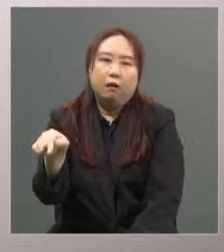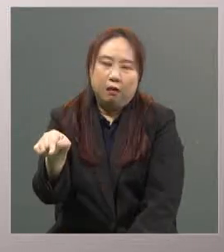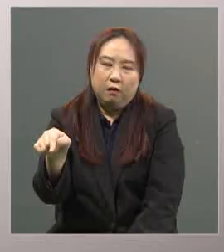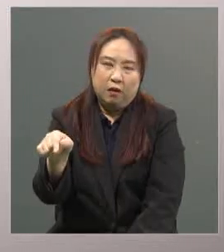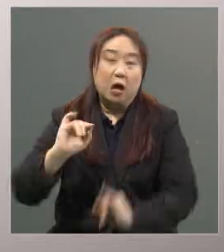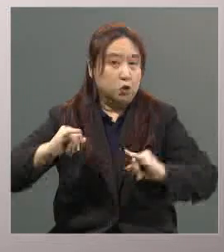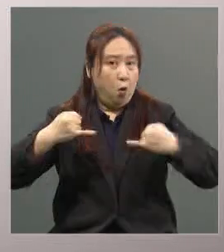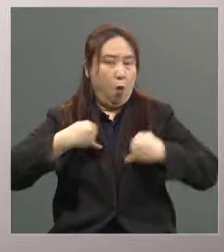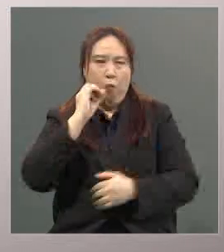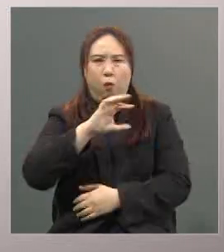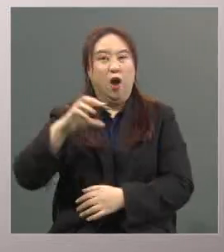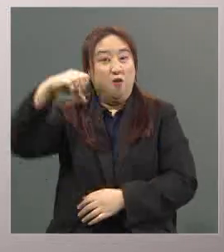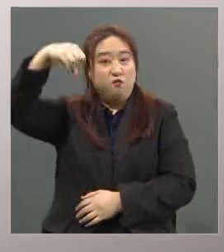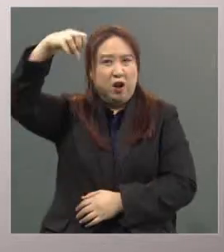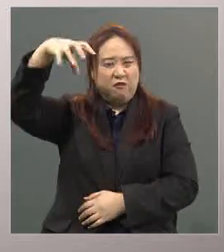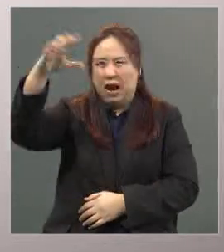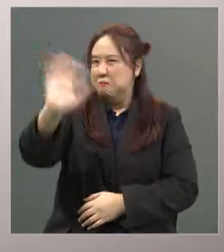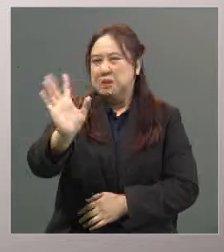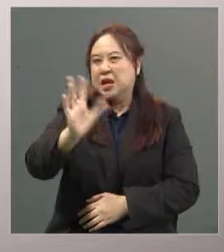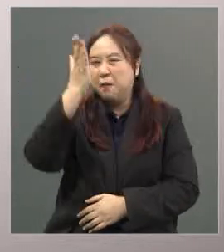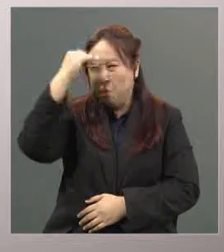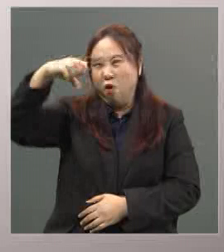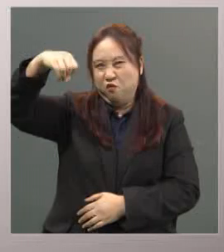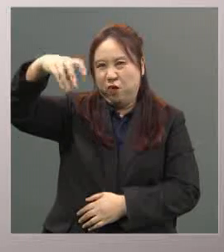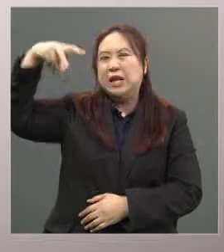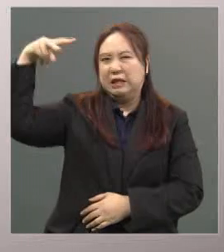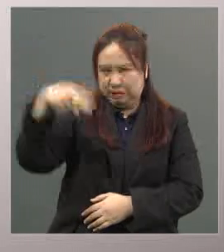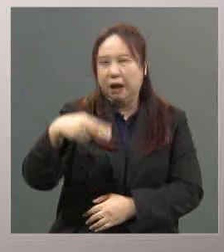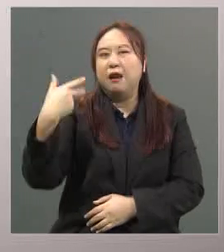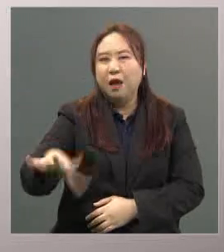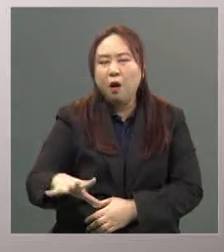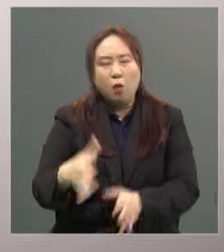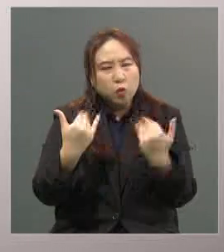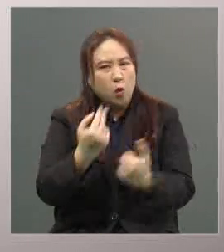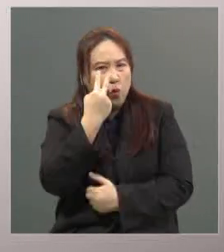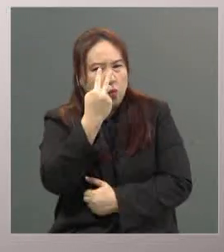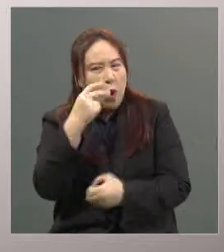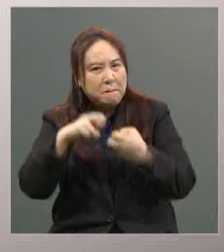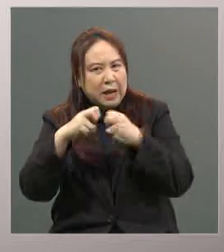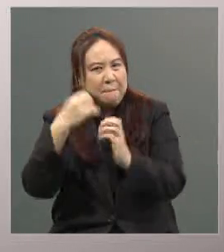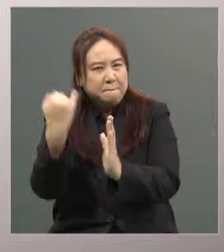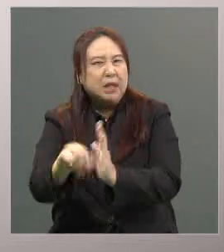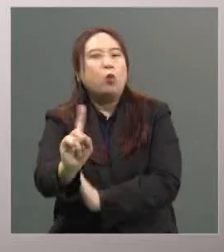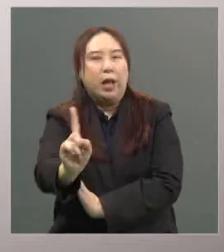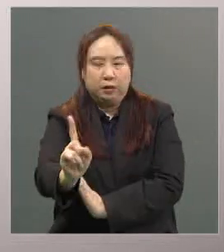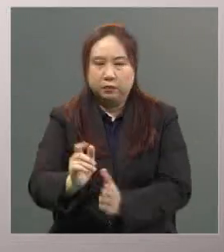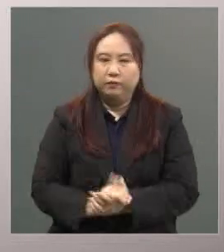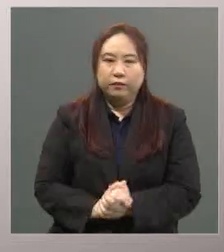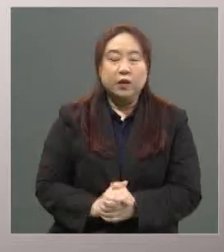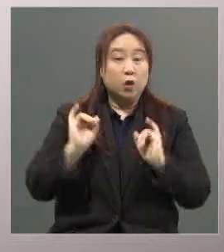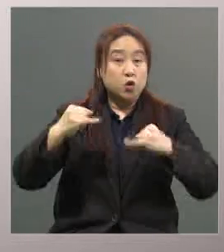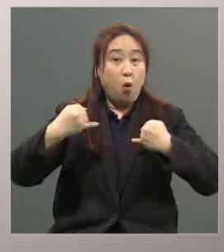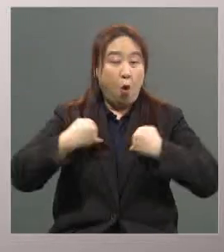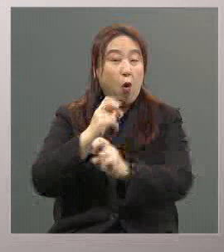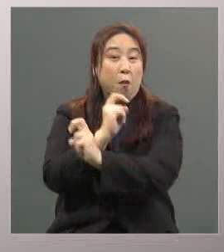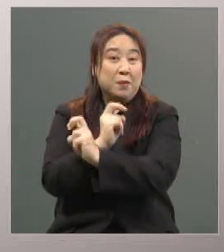รัดวงจรเพราะว่าถูกตัดไฟไปนานแล้วนะตอนนี้ก็ต้องรอดูว่าตกลงเนี่ยมันเกิดจากอะไรตัวเจ้าของของของกลางเนี่ย